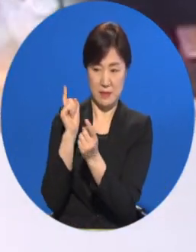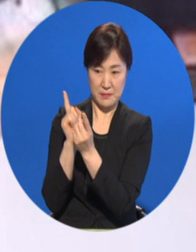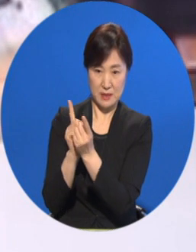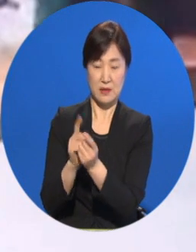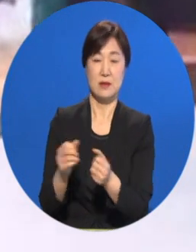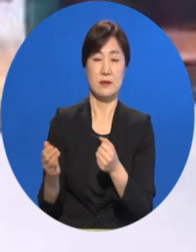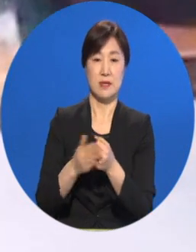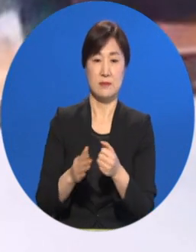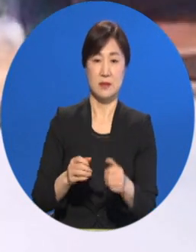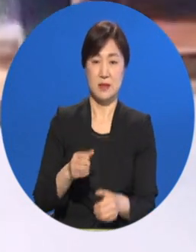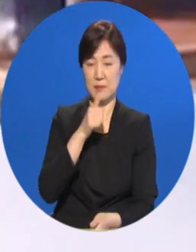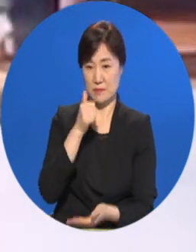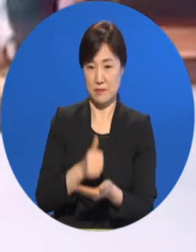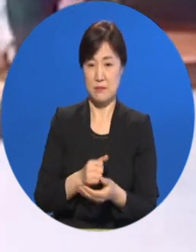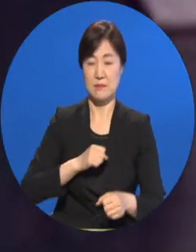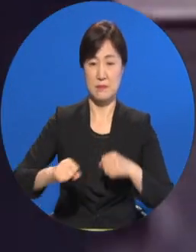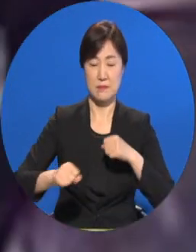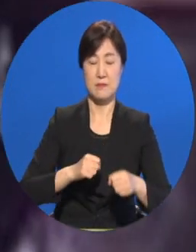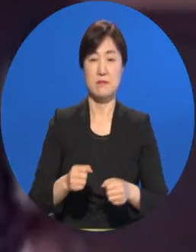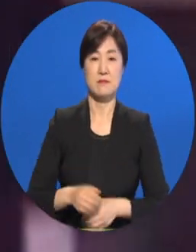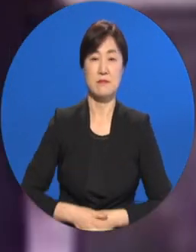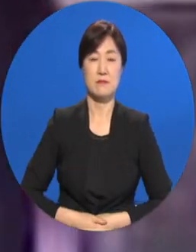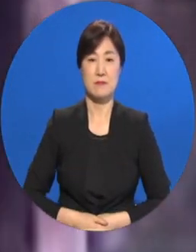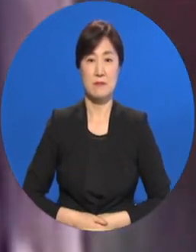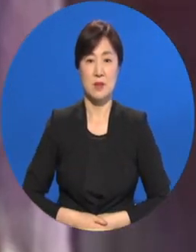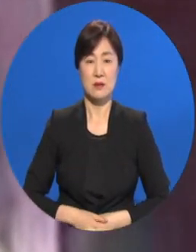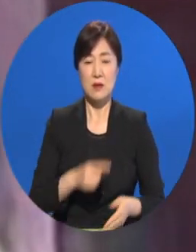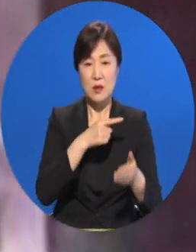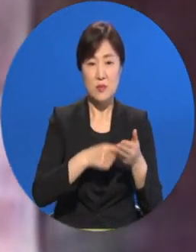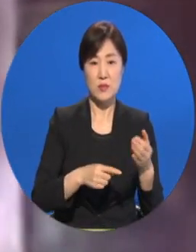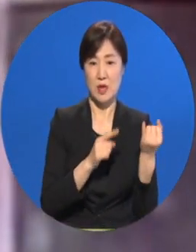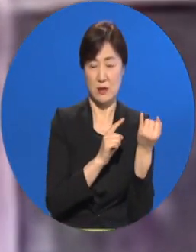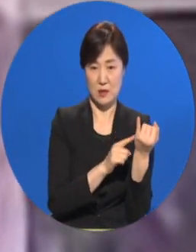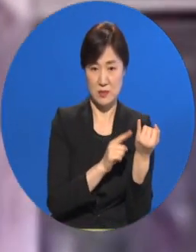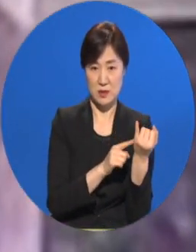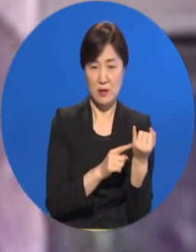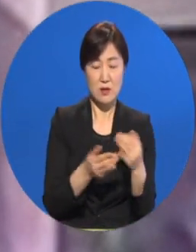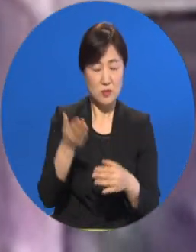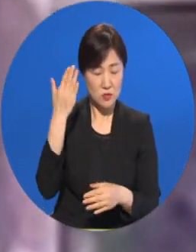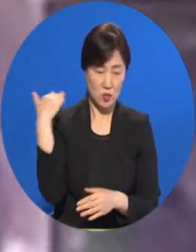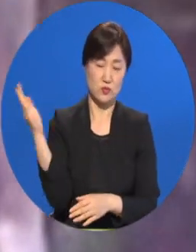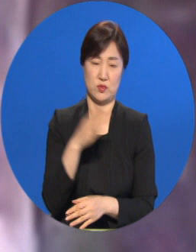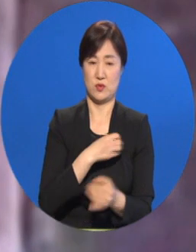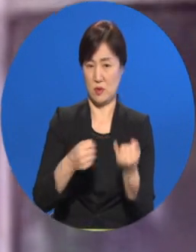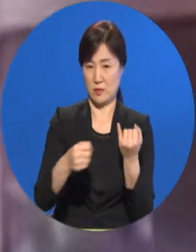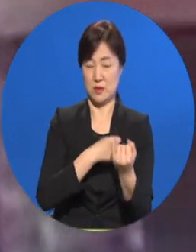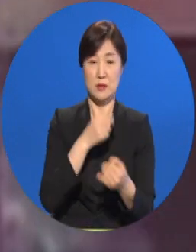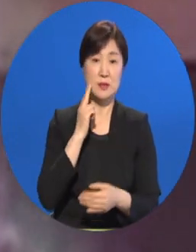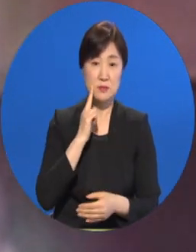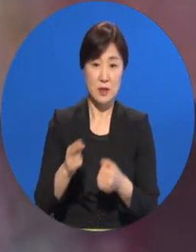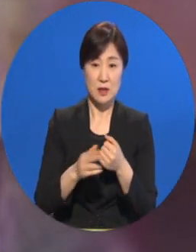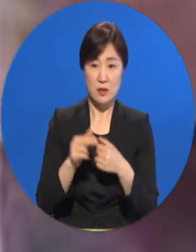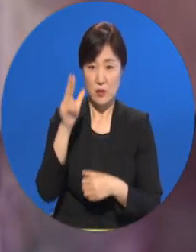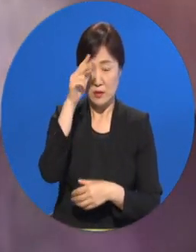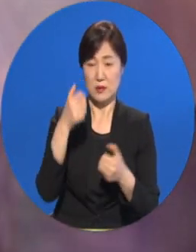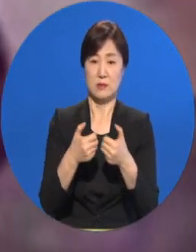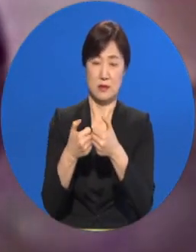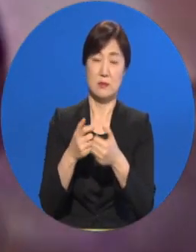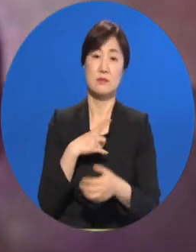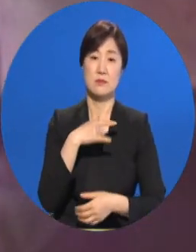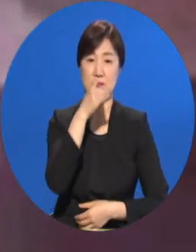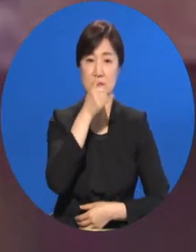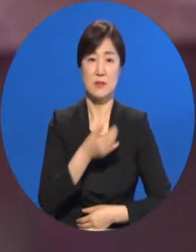저지른 것으로 전해졌습니다. 또 피해 여성은 전부터 폭력에 시달려 경찰에 데이트 폭력 피해를